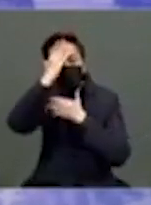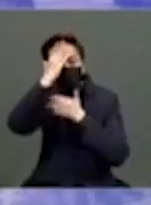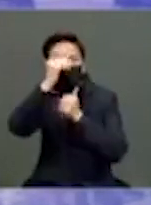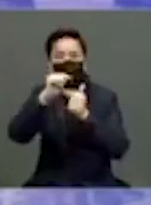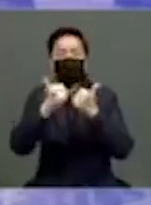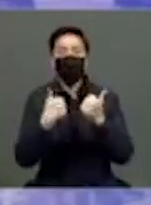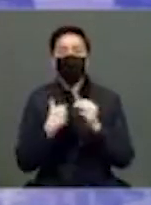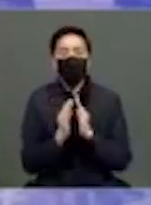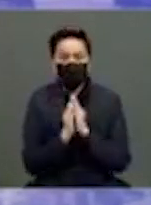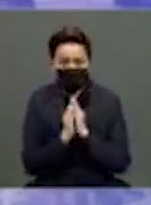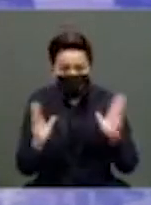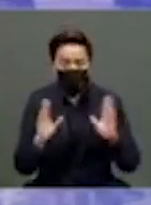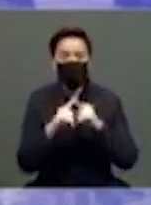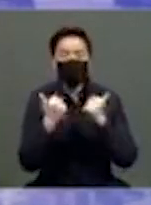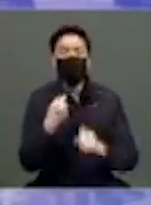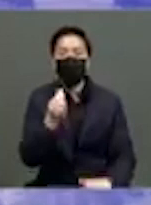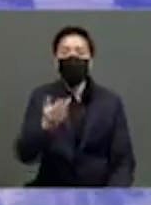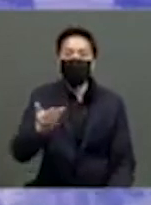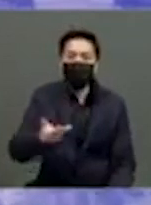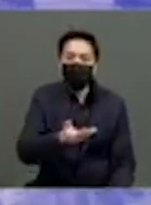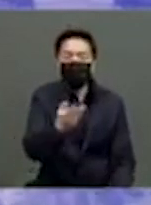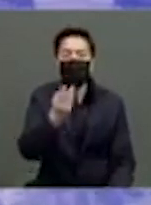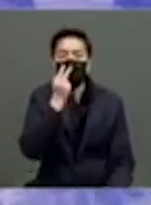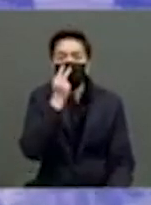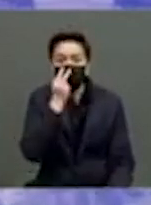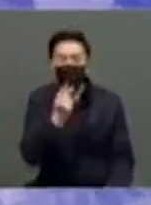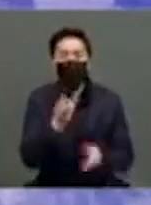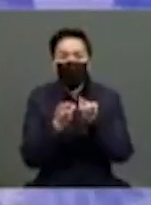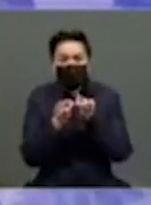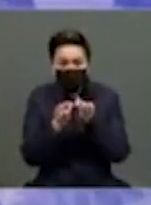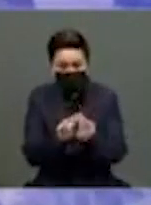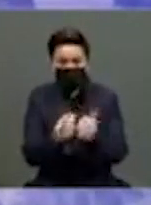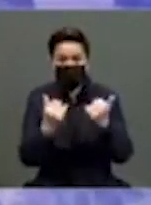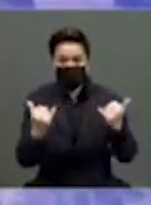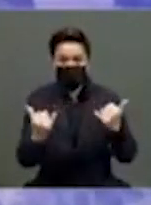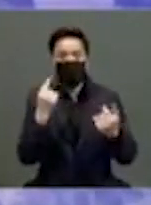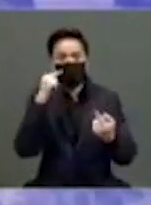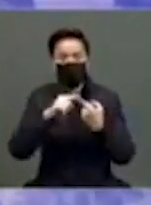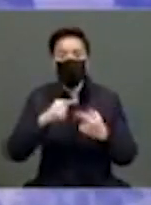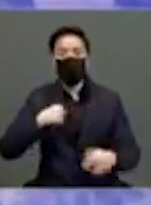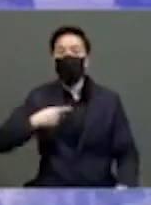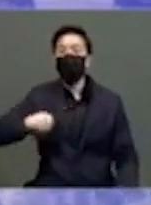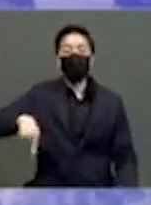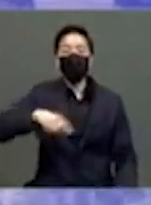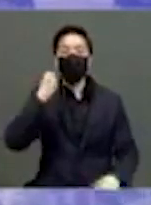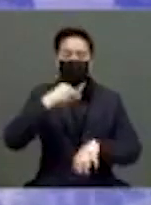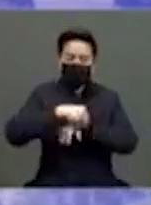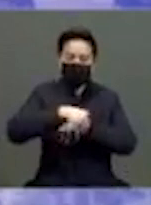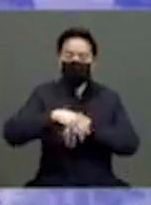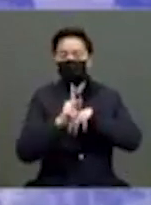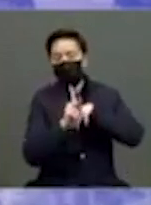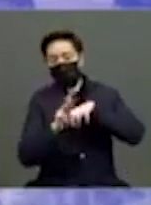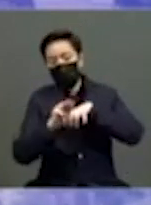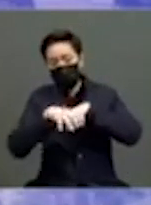ประชาชนขอบพระคุณเป็นอย่างสูงขอให้ท่านได้ติดตามในเรื่องตรงนี้แล้วก็เราในทุกภาคส่วนทั้งกลม